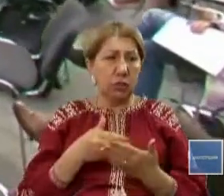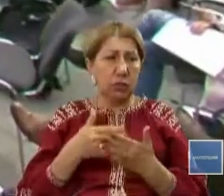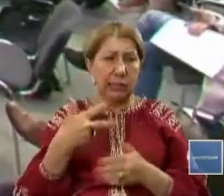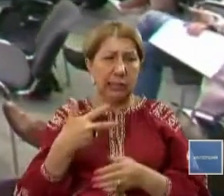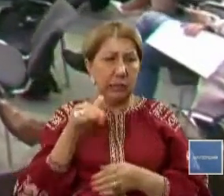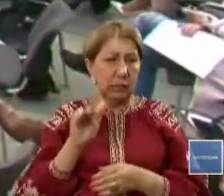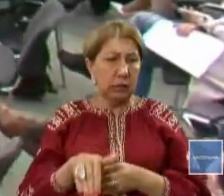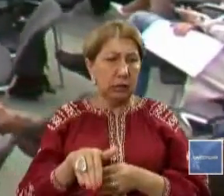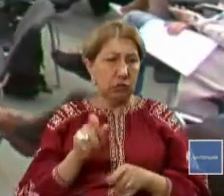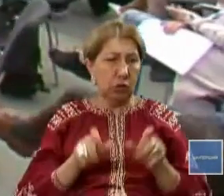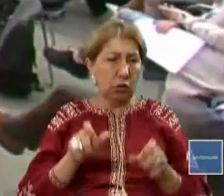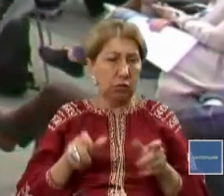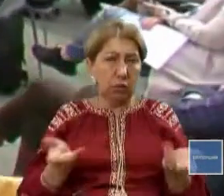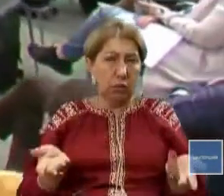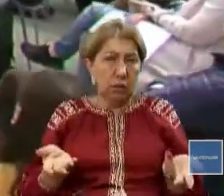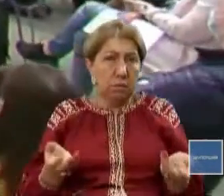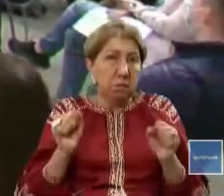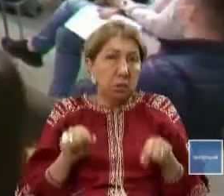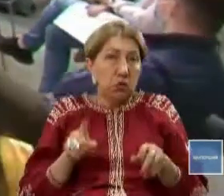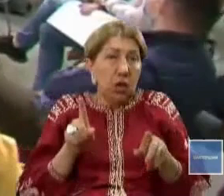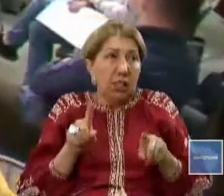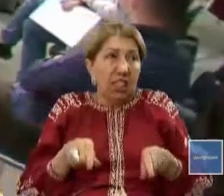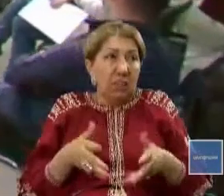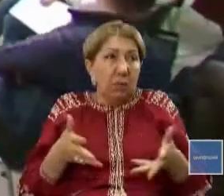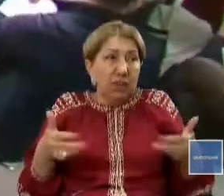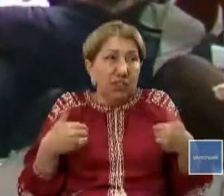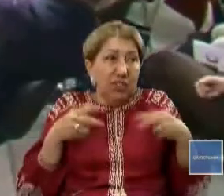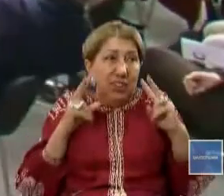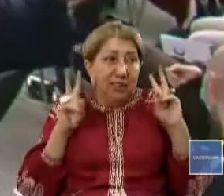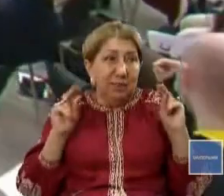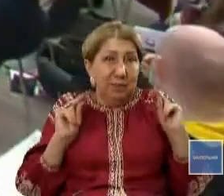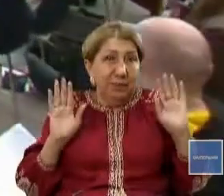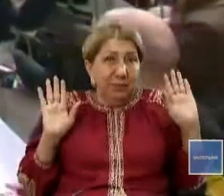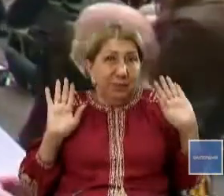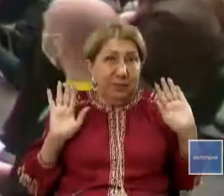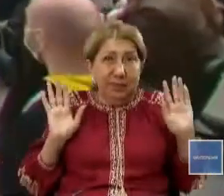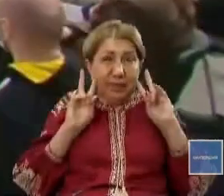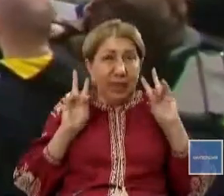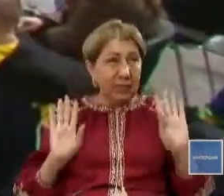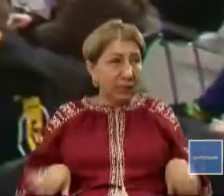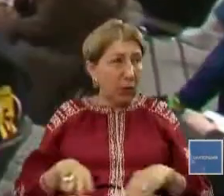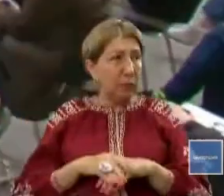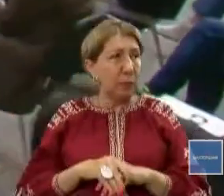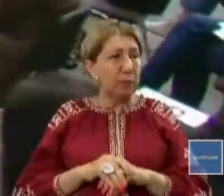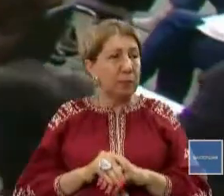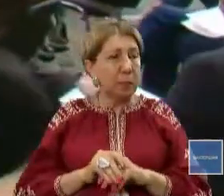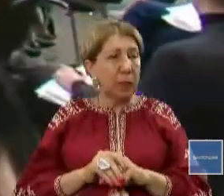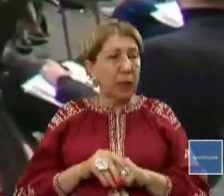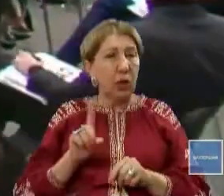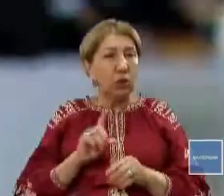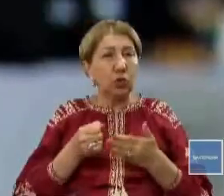тоді людей, може навіть більше, я чесно кажучи, не знаю. Це